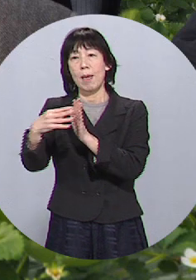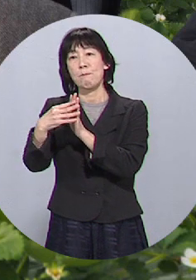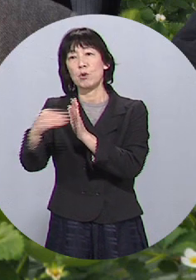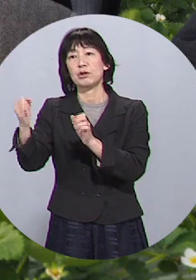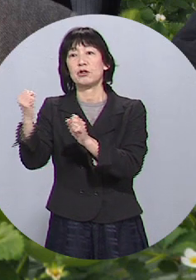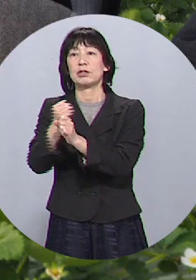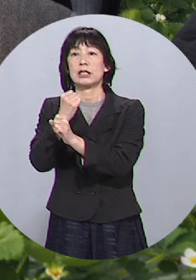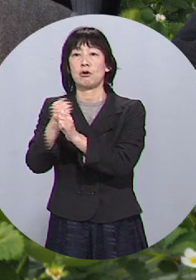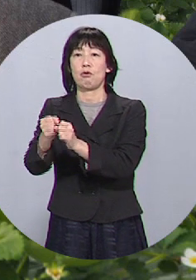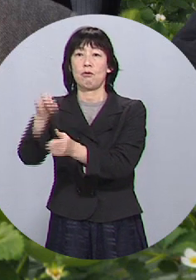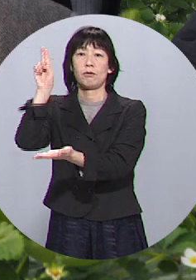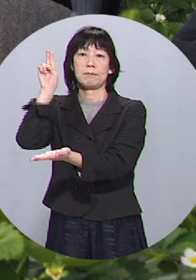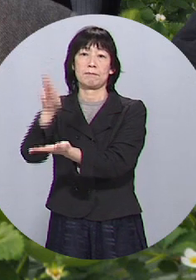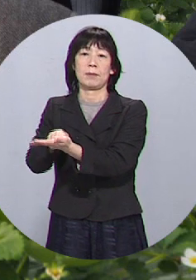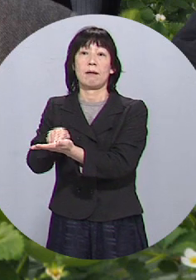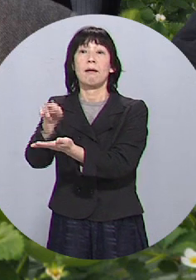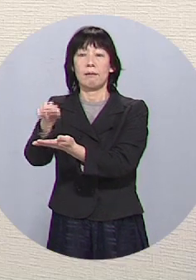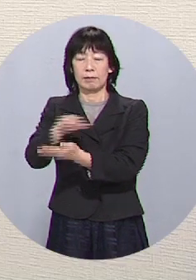されています。